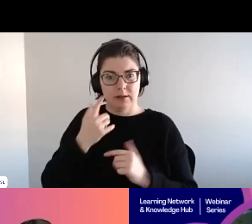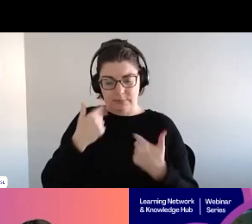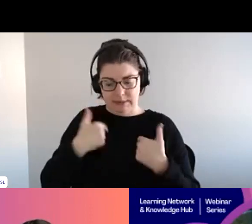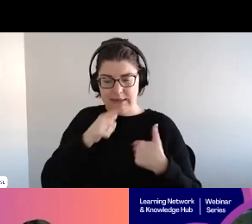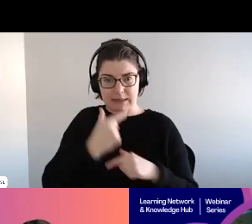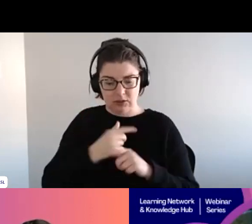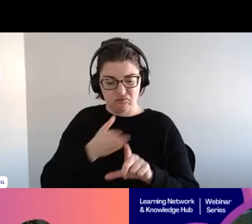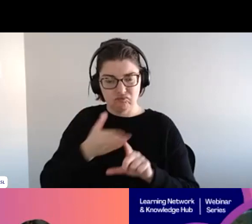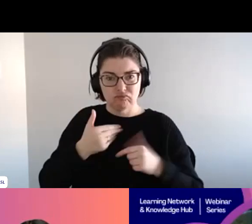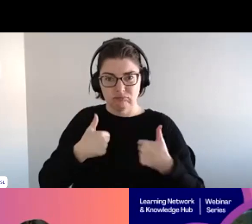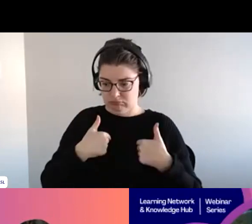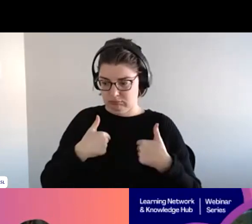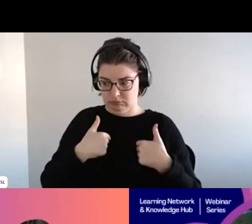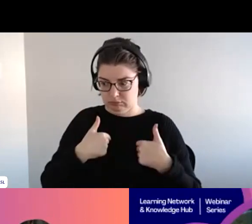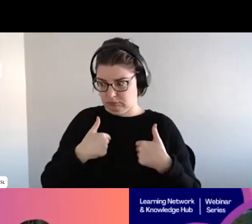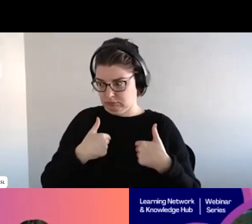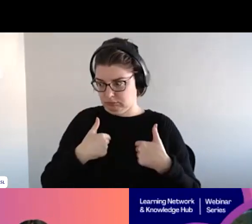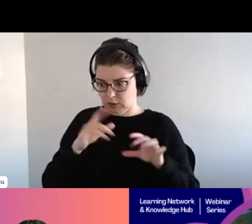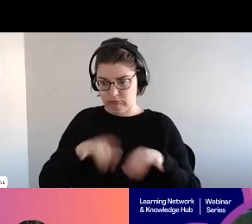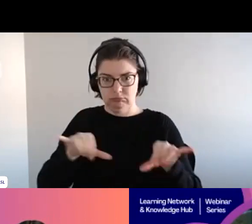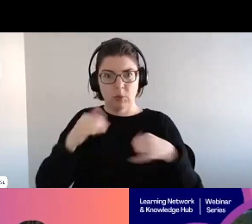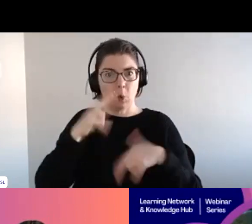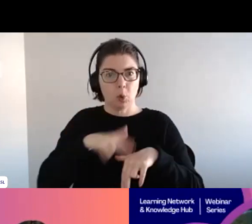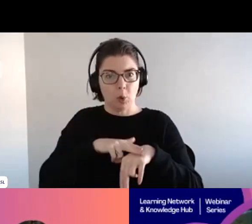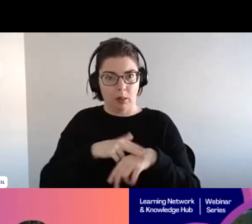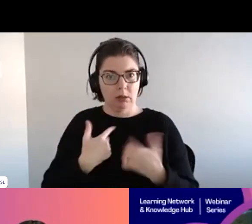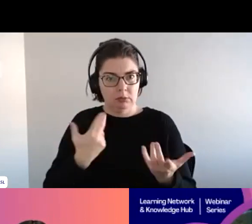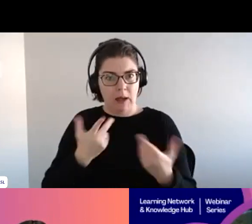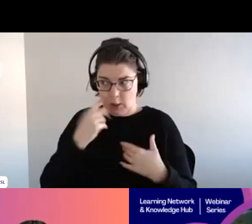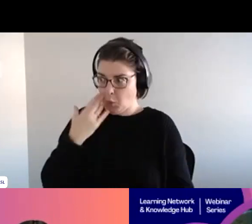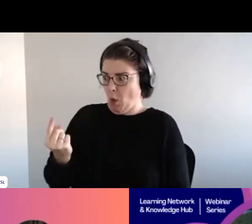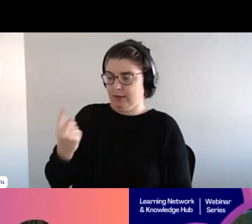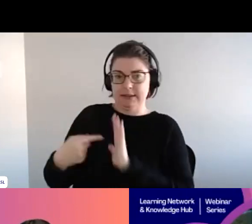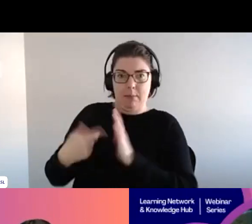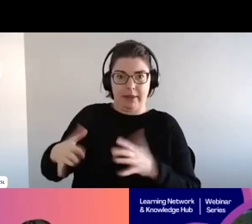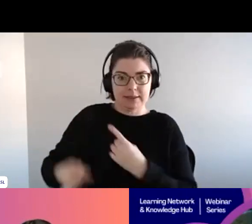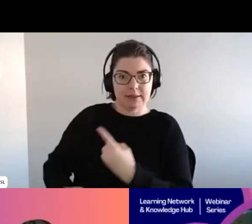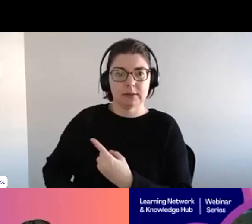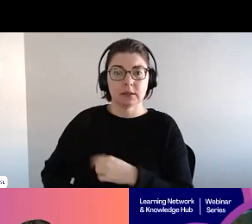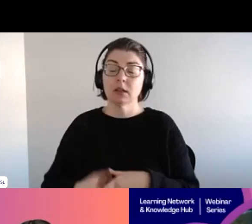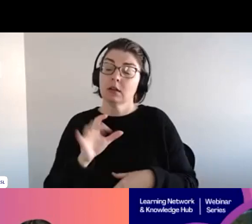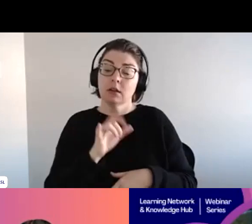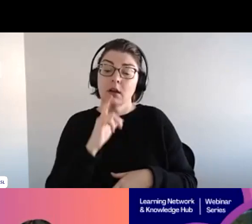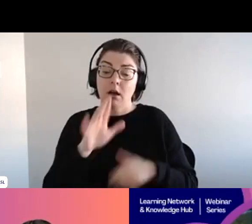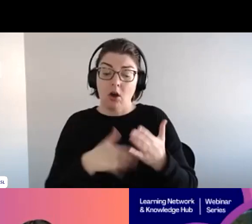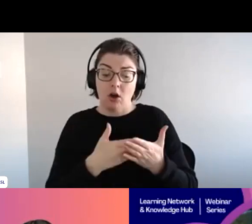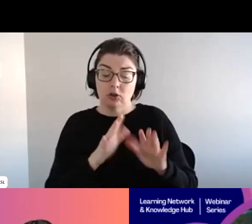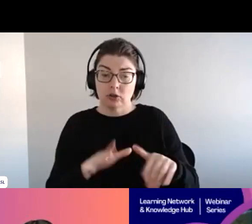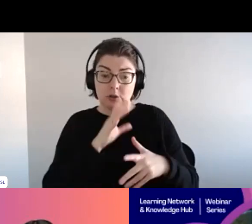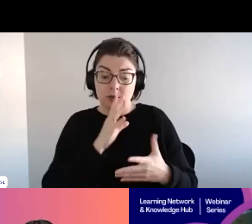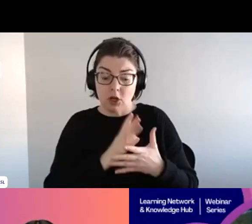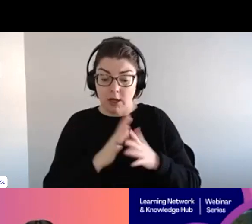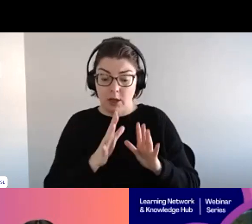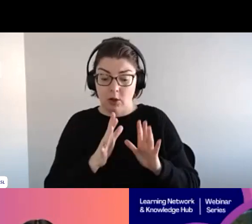connaissais depuis longtemps c'était celle-ci qui était qui m'a traitait moins mais frère et sœur et c'est pas tous les enfants